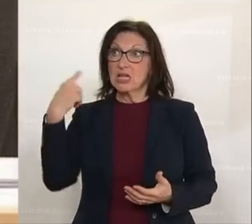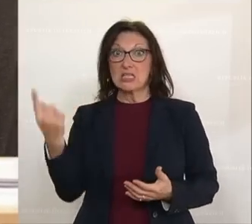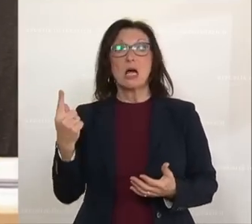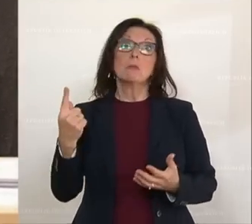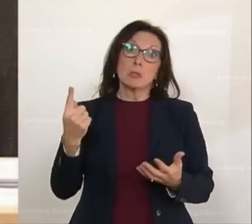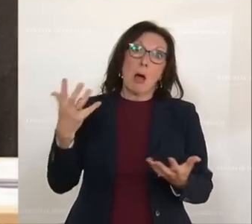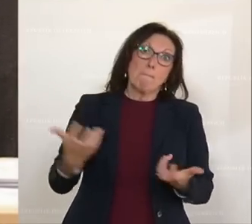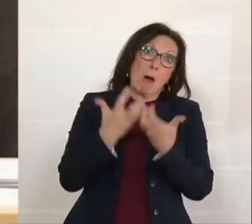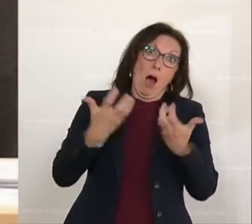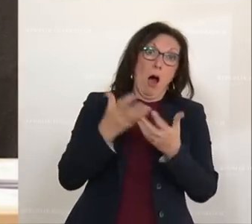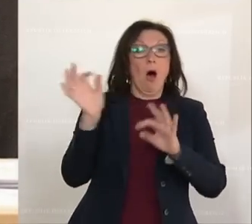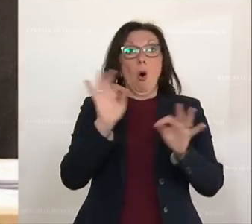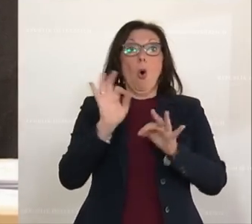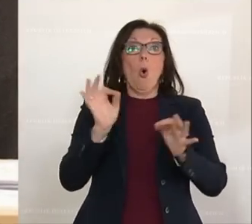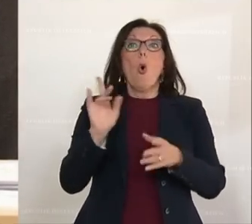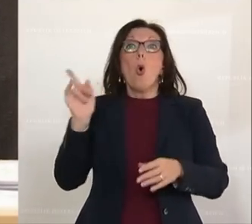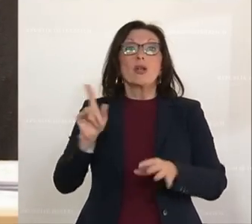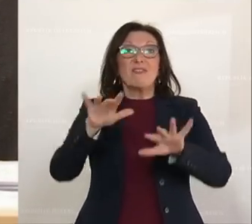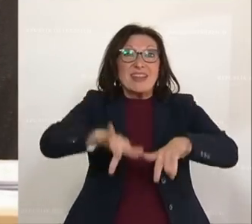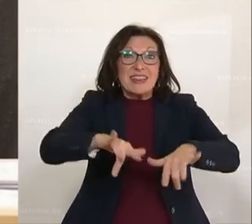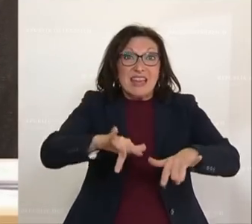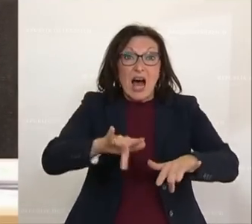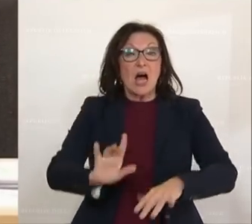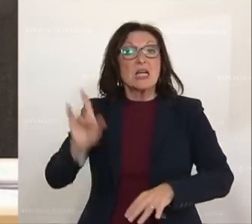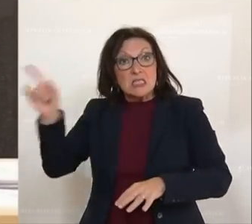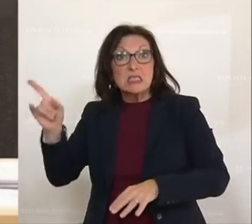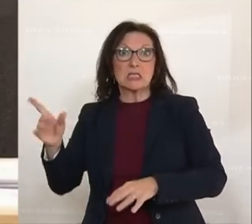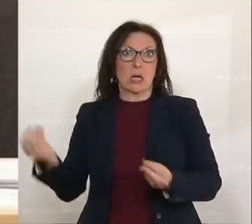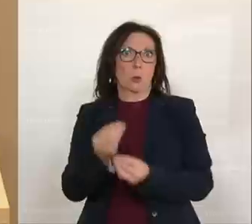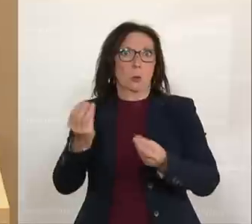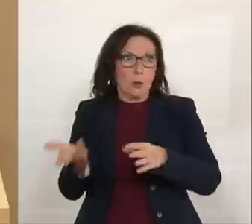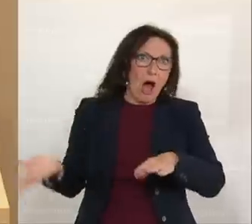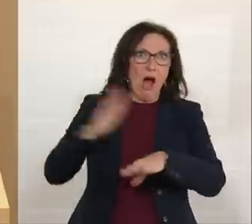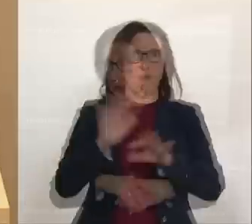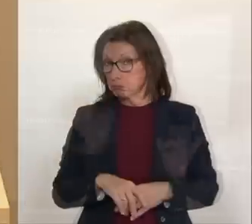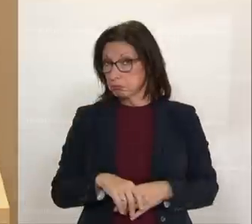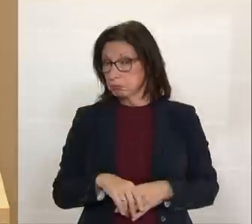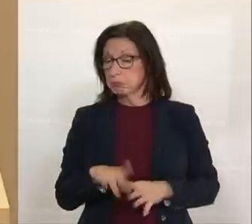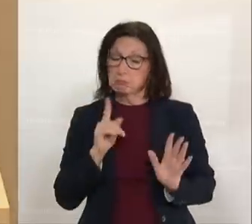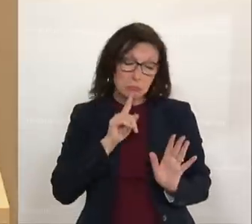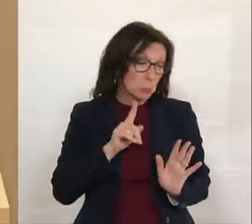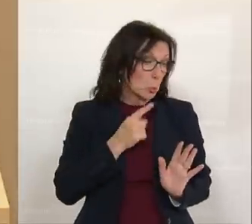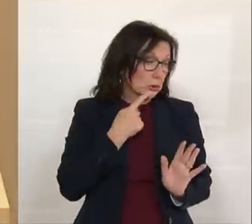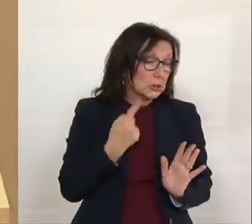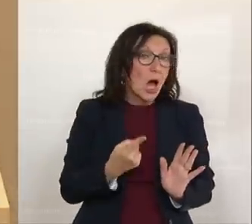Hr... Politiker mit 5 Buchstaben heißt, weißt du, wo das kann, war? Ich weiß nicht...